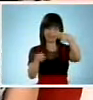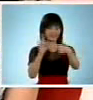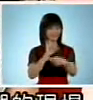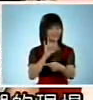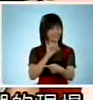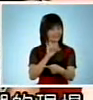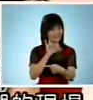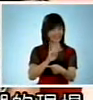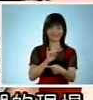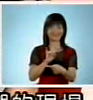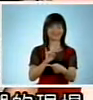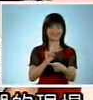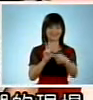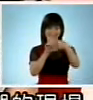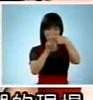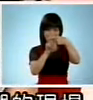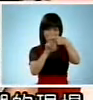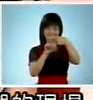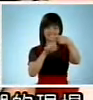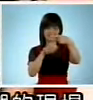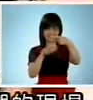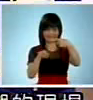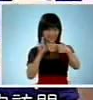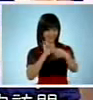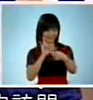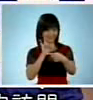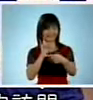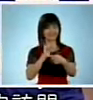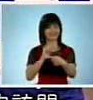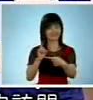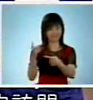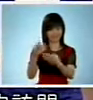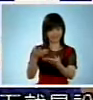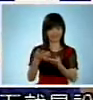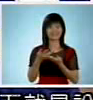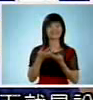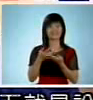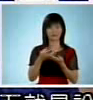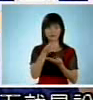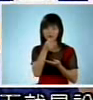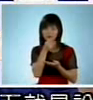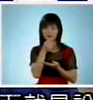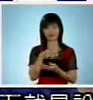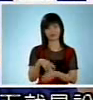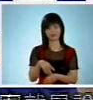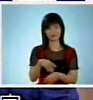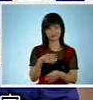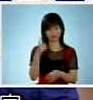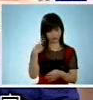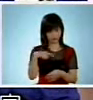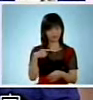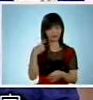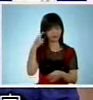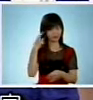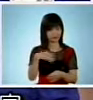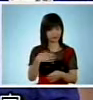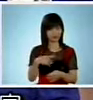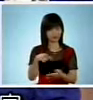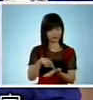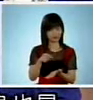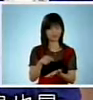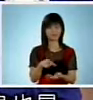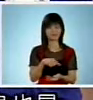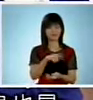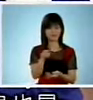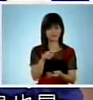妈哦，文琪费文琪来到我们的现场啊，来接受我们的访问。我们想要了解一下，就说这一次大